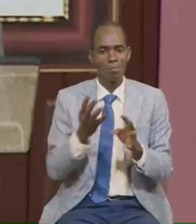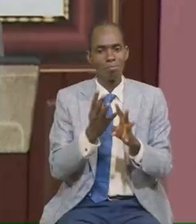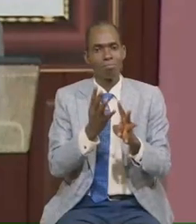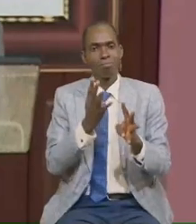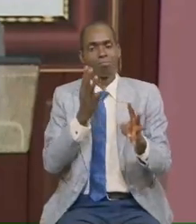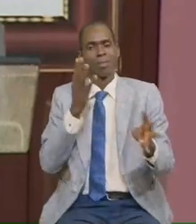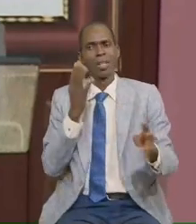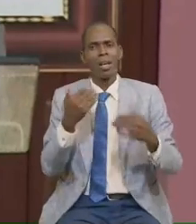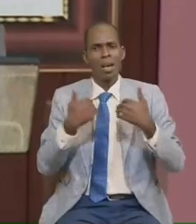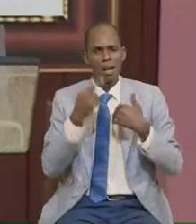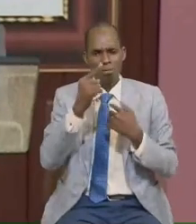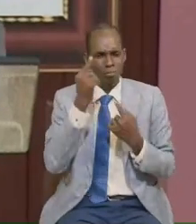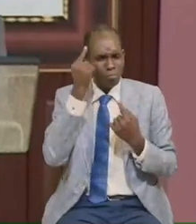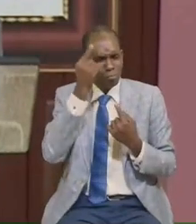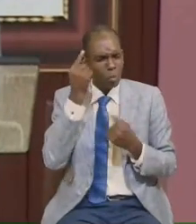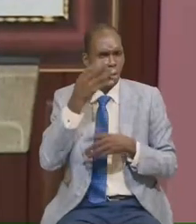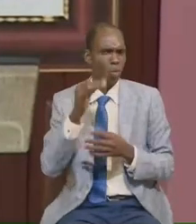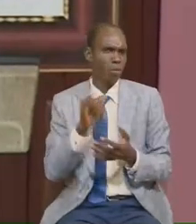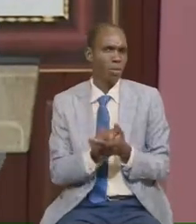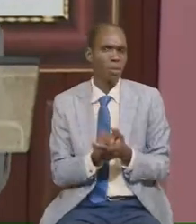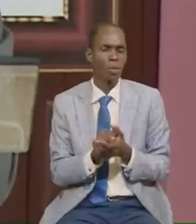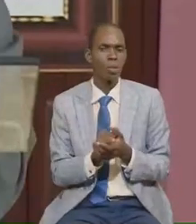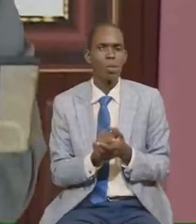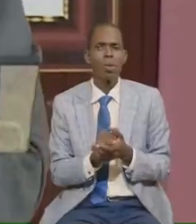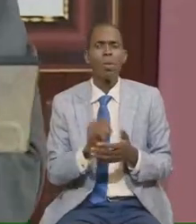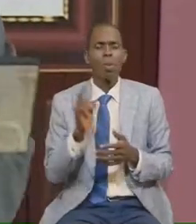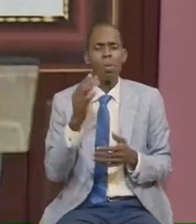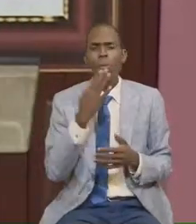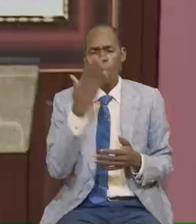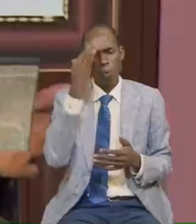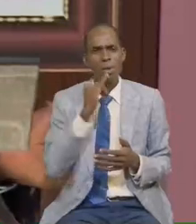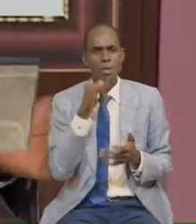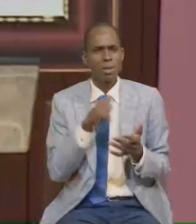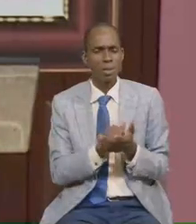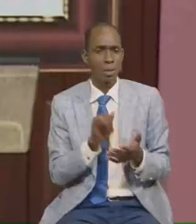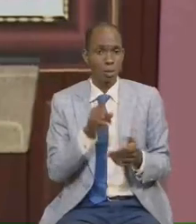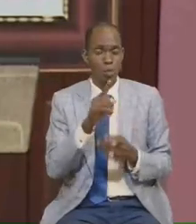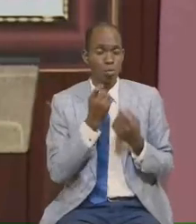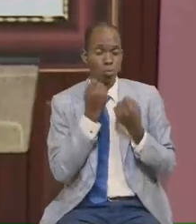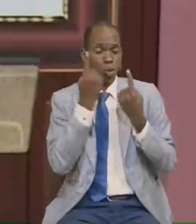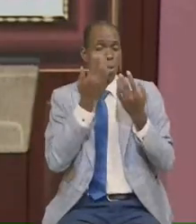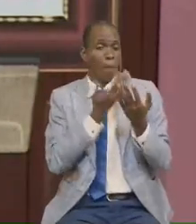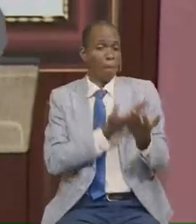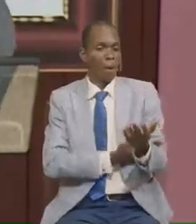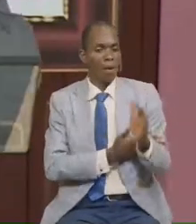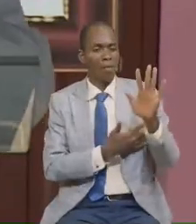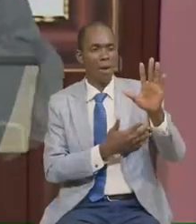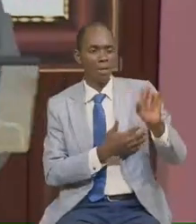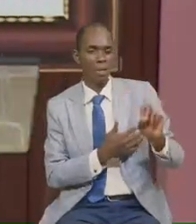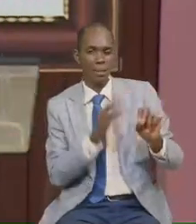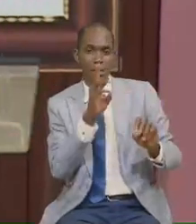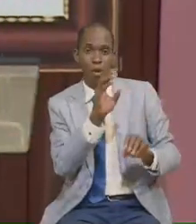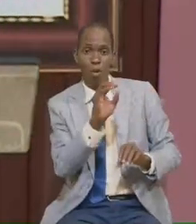as pensé à ça comment tu te remets le matin à 5h36 heures et tu vas au travail